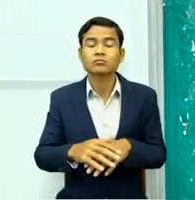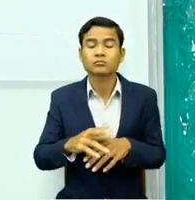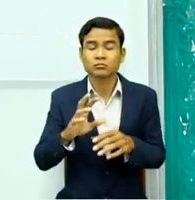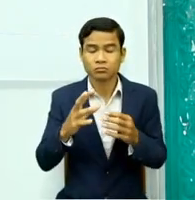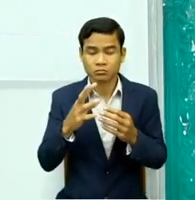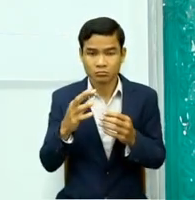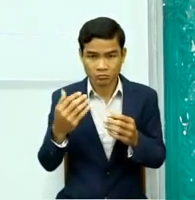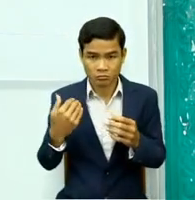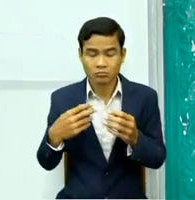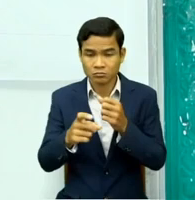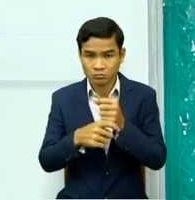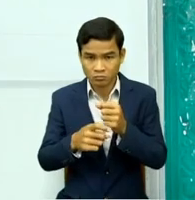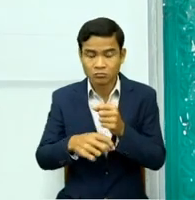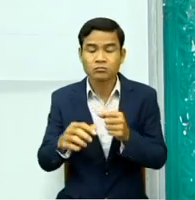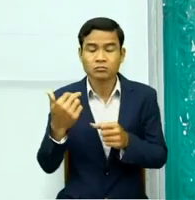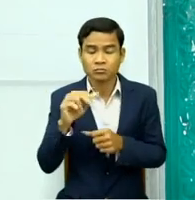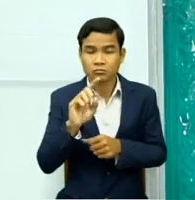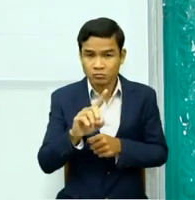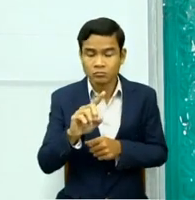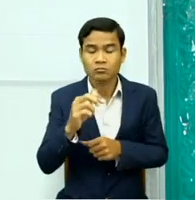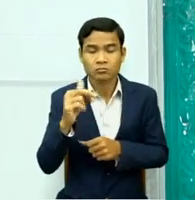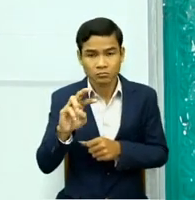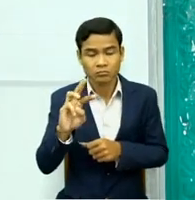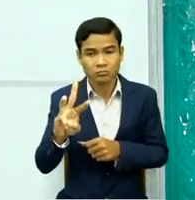ចាអញ្ចឹងមើលលំនាំរូបបន្ទាប់គឺរូបពណ៌បៃតងចុះក្រោមបាញ់ចុះក្រោមណាចាលំនាំទី2គំរូទី3គំរូទី4